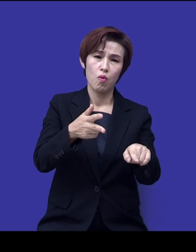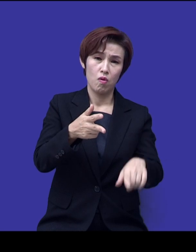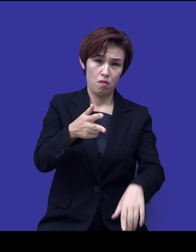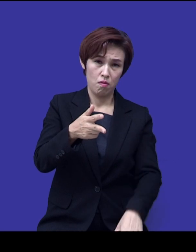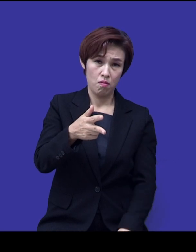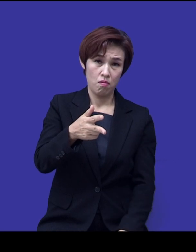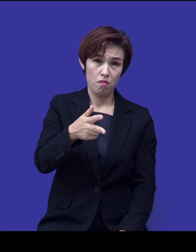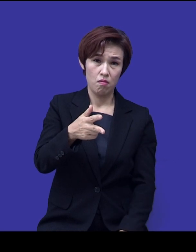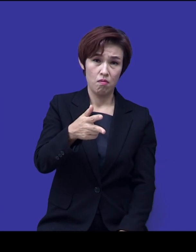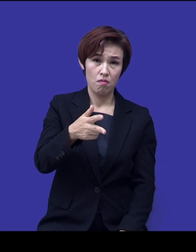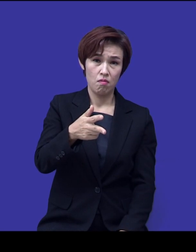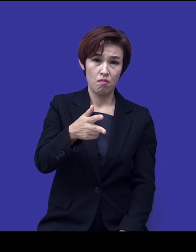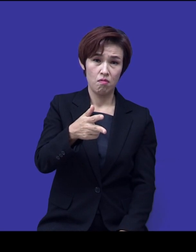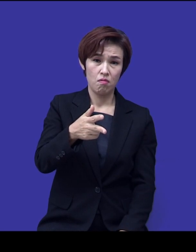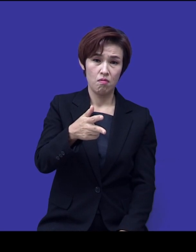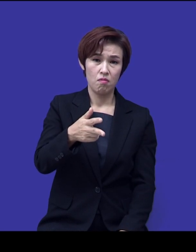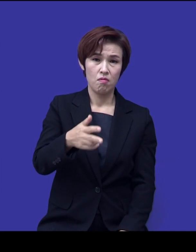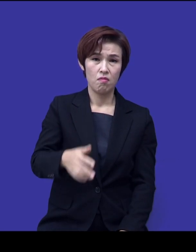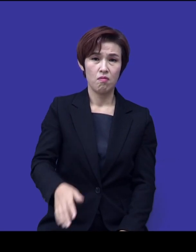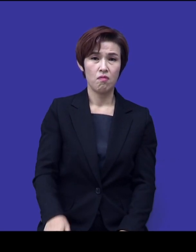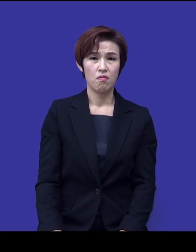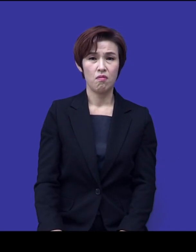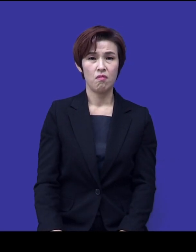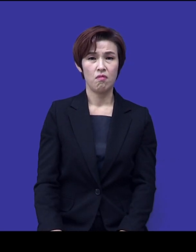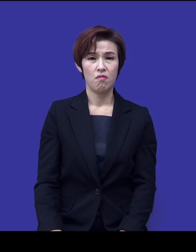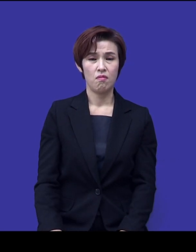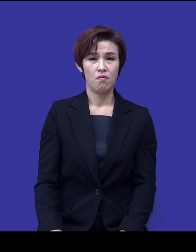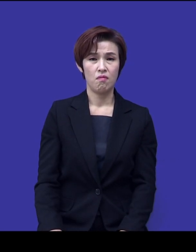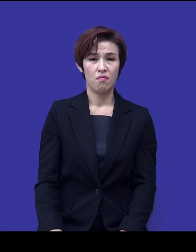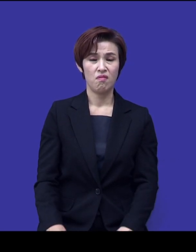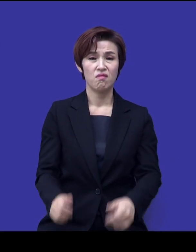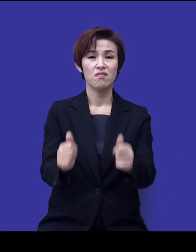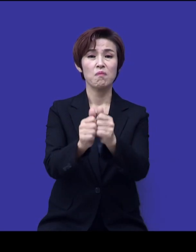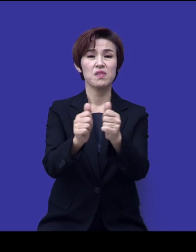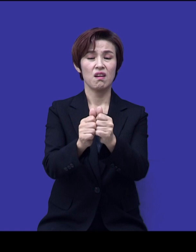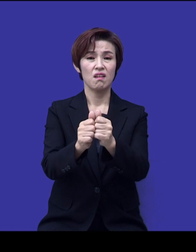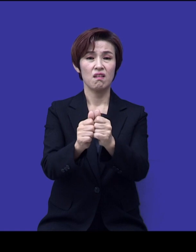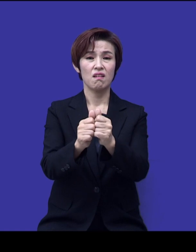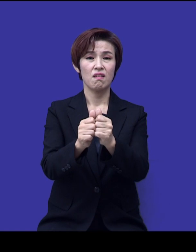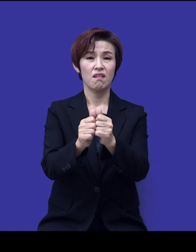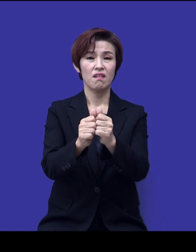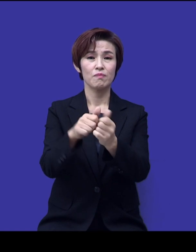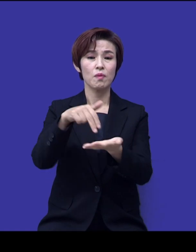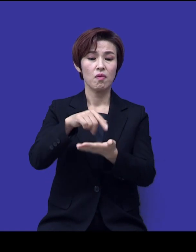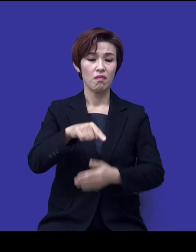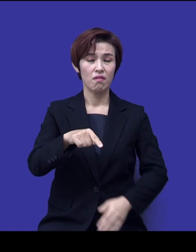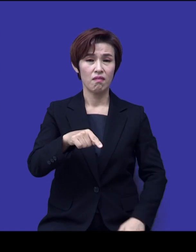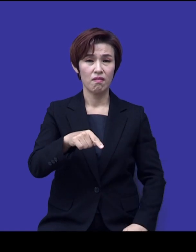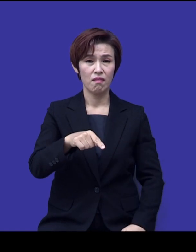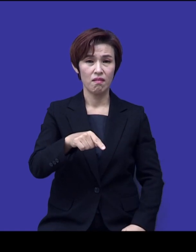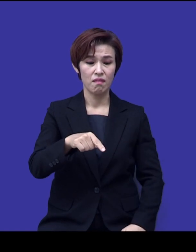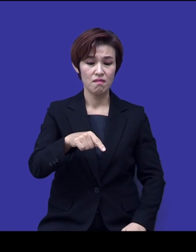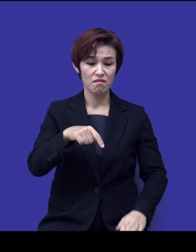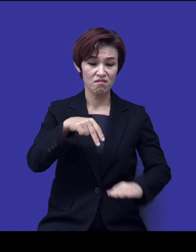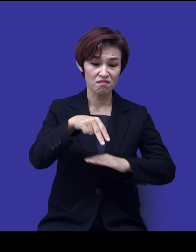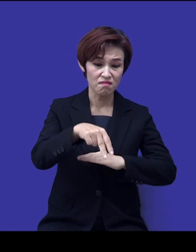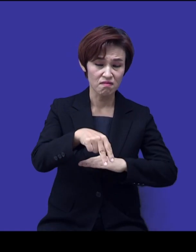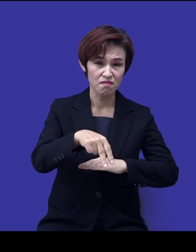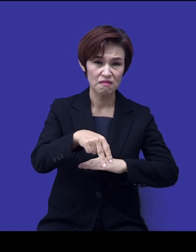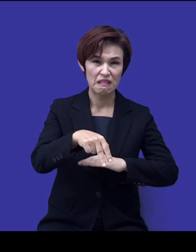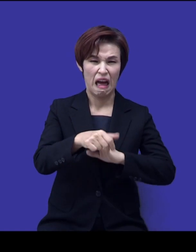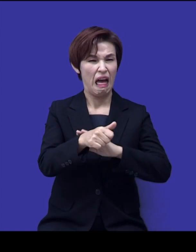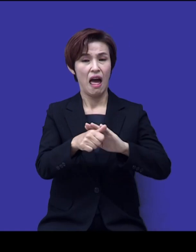근데 네. 죄송합니다. 가오가 있지. 한번 가는데 또 야 이거 취소 이럴 수도 없잖아. 네. 아 떨어지는데